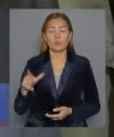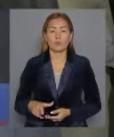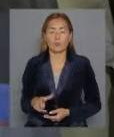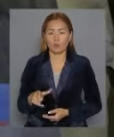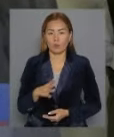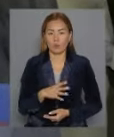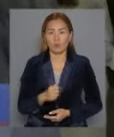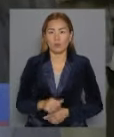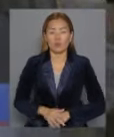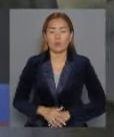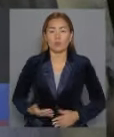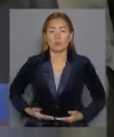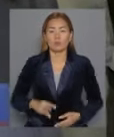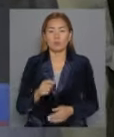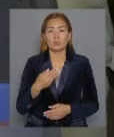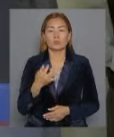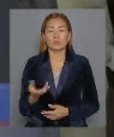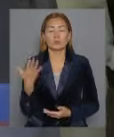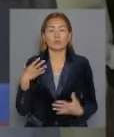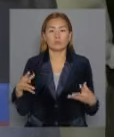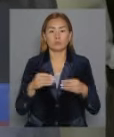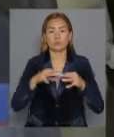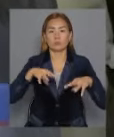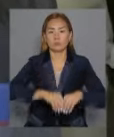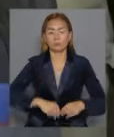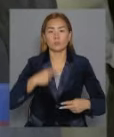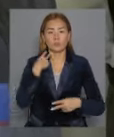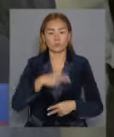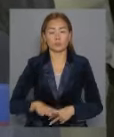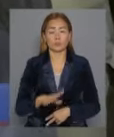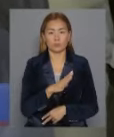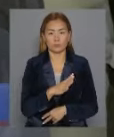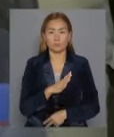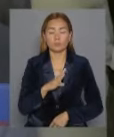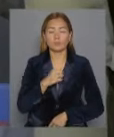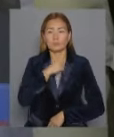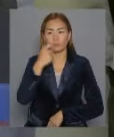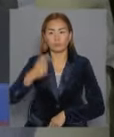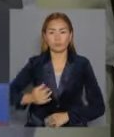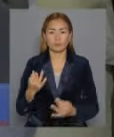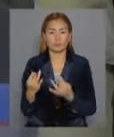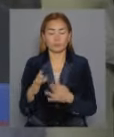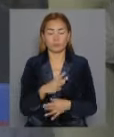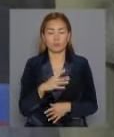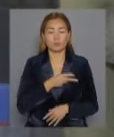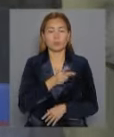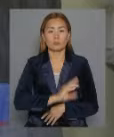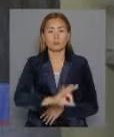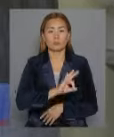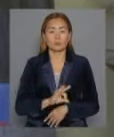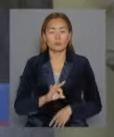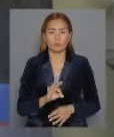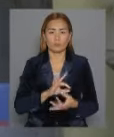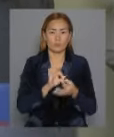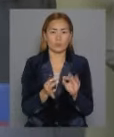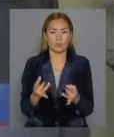екен, Құлсарынікі. Мағжанмен кезінде сол бірге лагерде болған, бірге сол қиындық көрген, Мағжанның өлгенін сүйреп бара